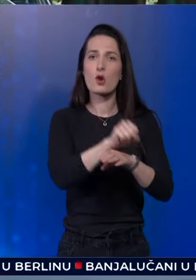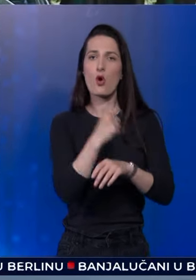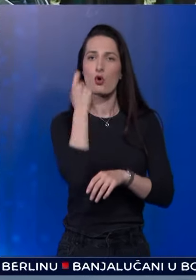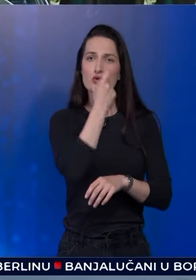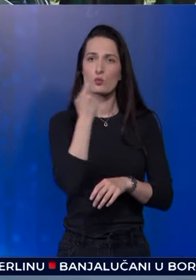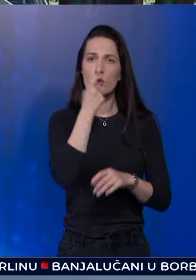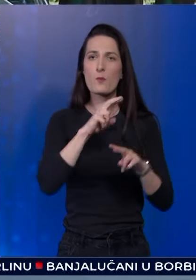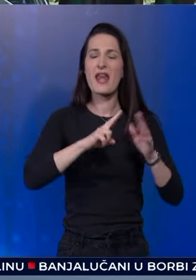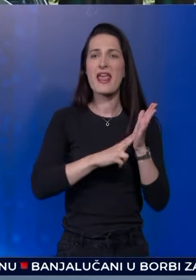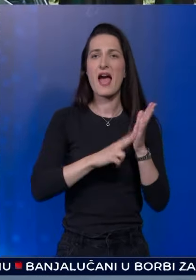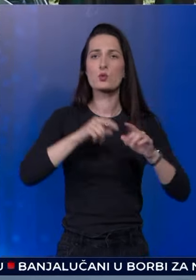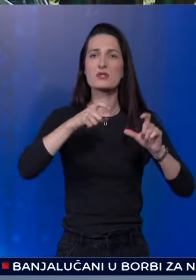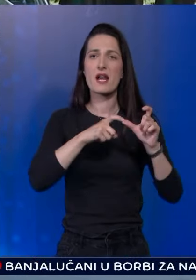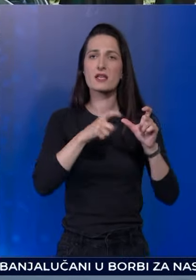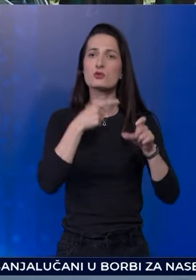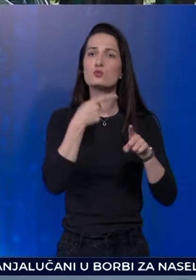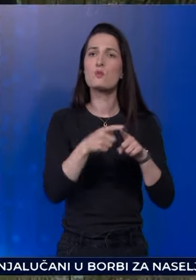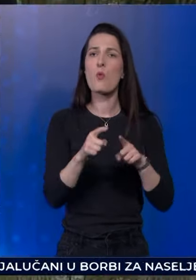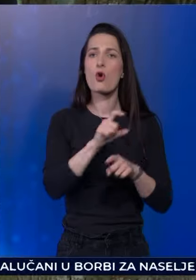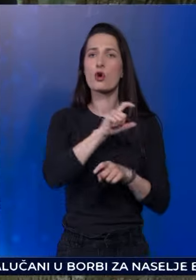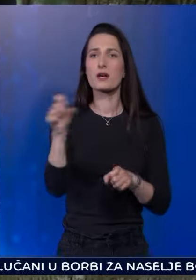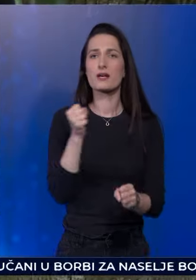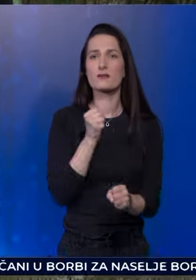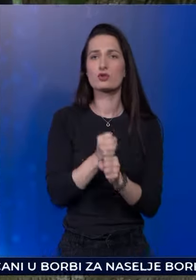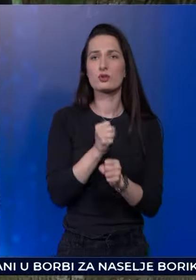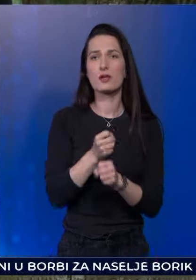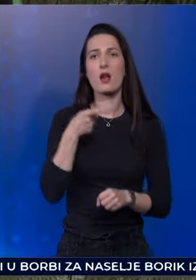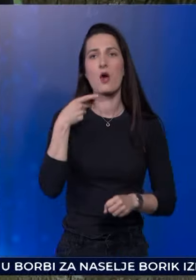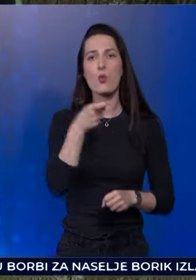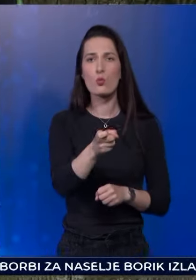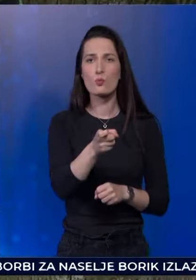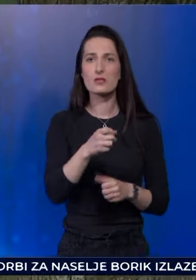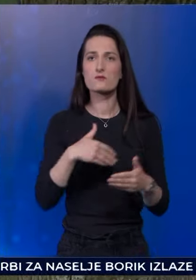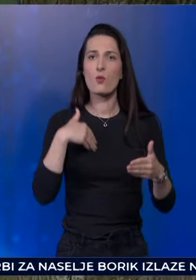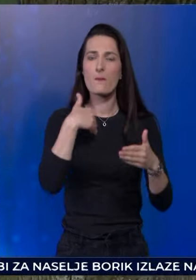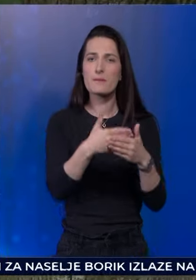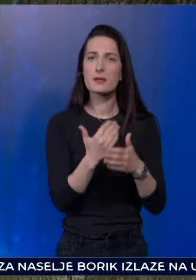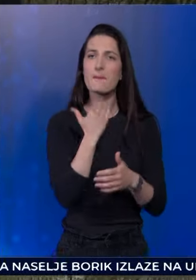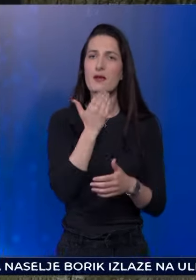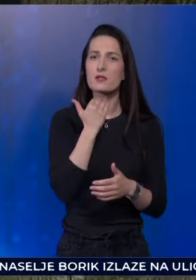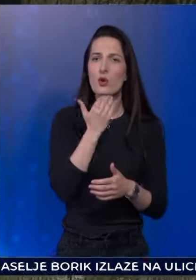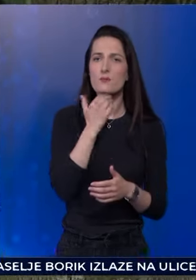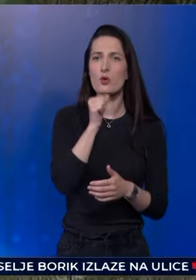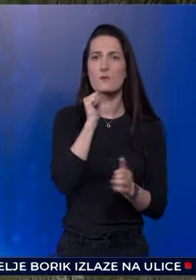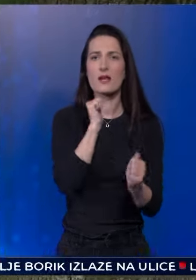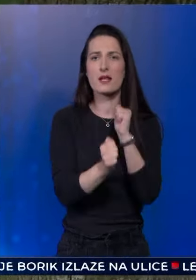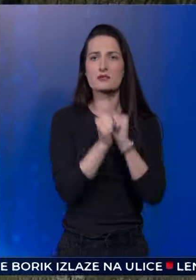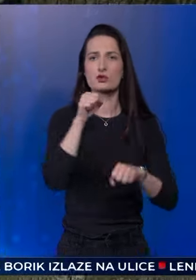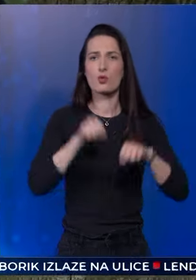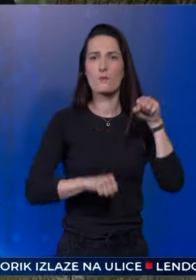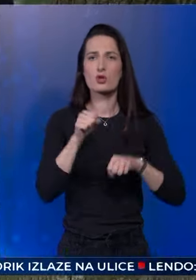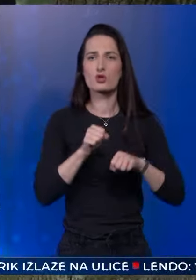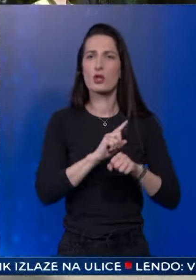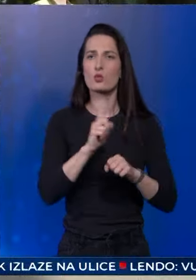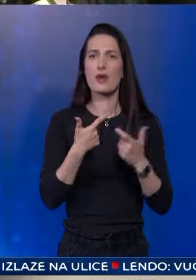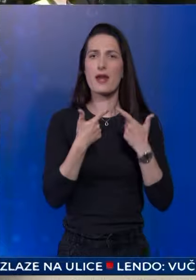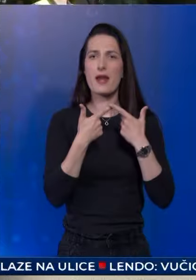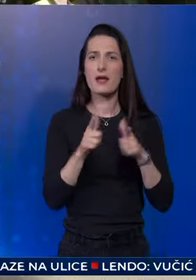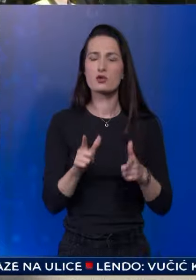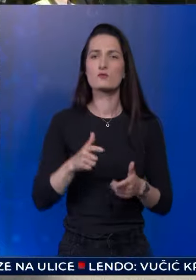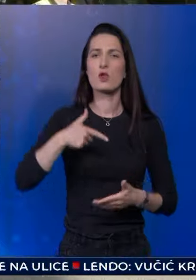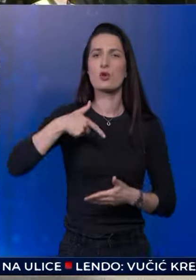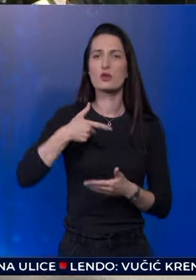pritvora osumnjičenom Nihadu Sarajkiću zbog krivičnih djela ubistvo pri bezobzirnom i nasilničkom ponašanju